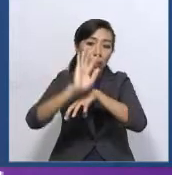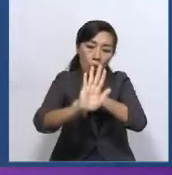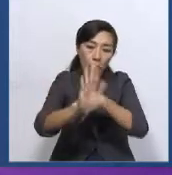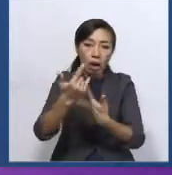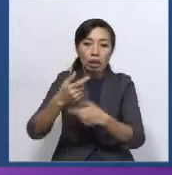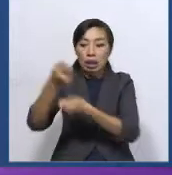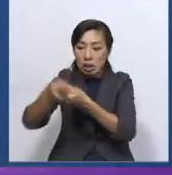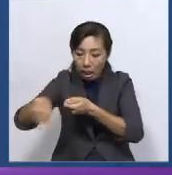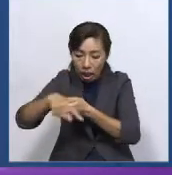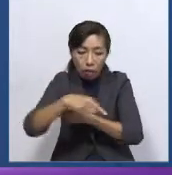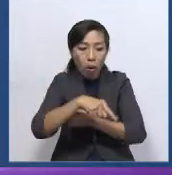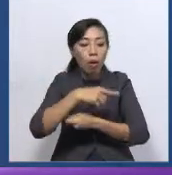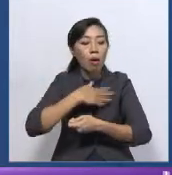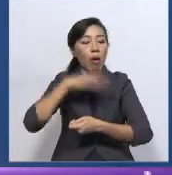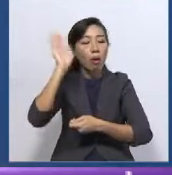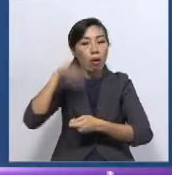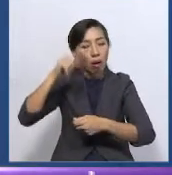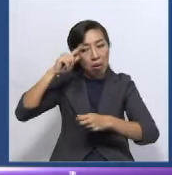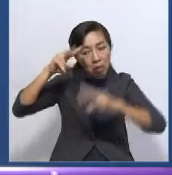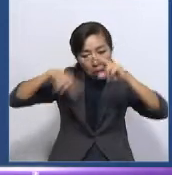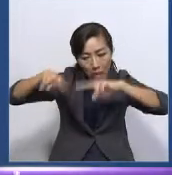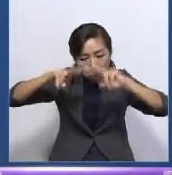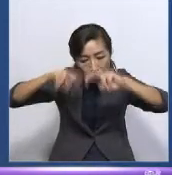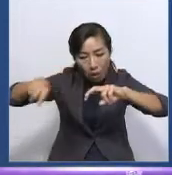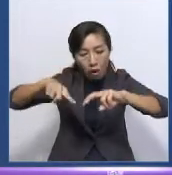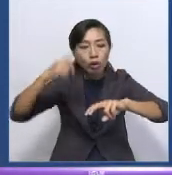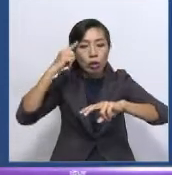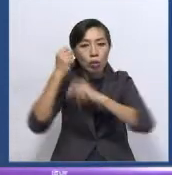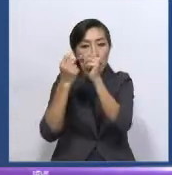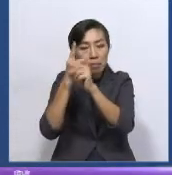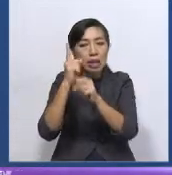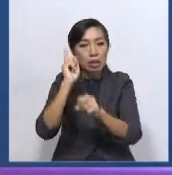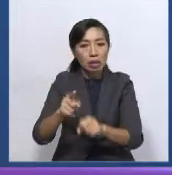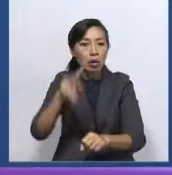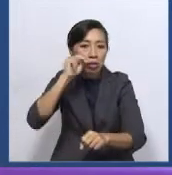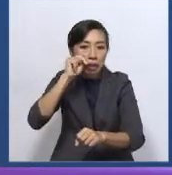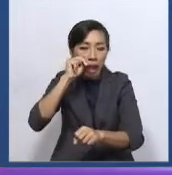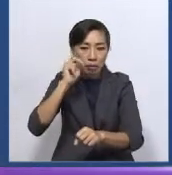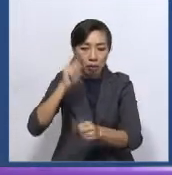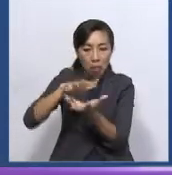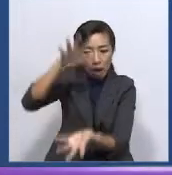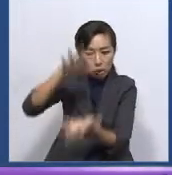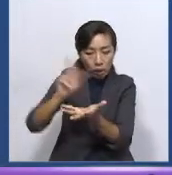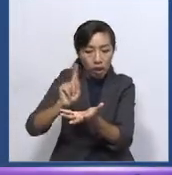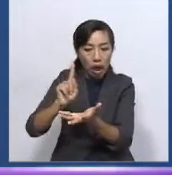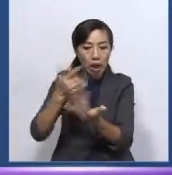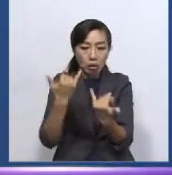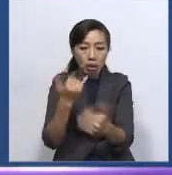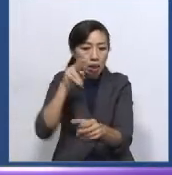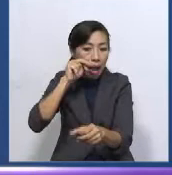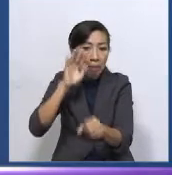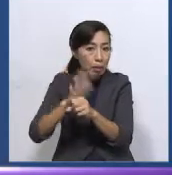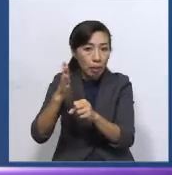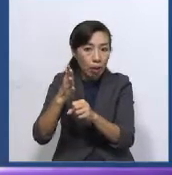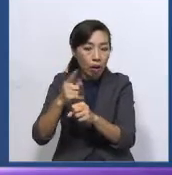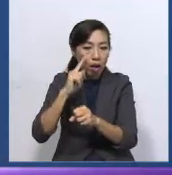ำให้เราได้เข้าใจตนเองว่าจริงๆแล้วเนี่ยเรามีความต้องการน้ำขนาดไหนเราขาดอยู่เท่าไหร่เพราะนั้นวิธีการของเราก็คือว่าเราจะหาน้ำ